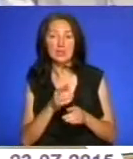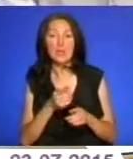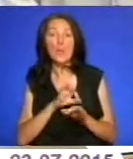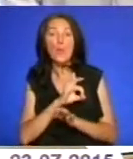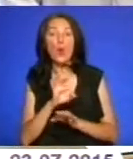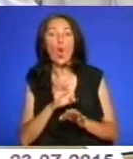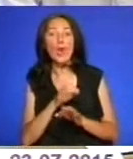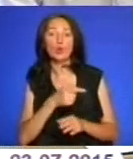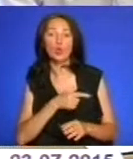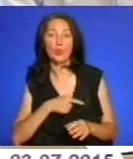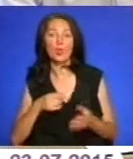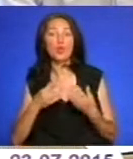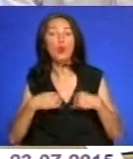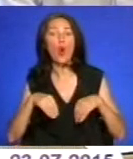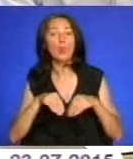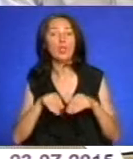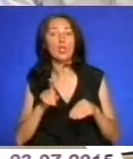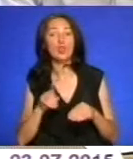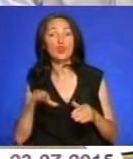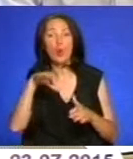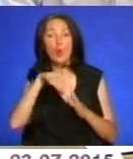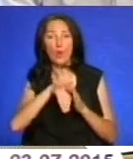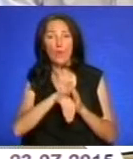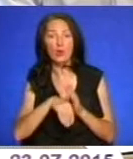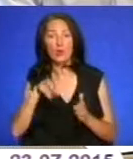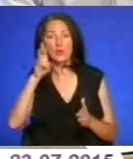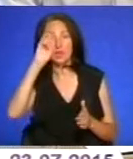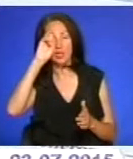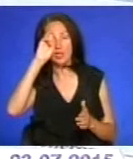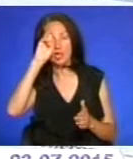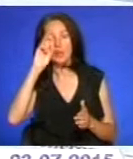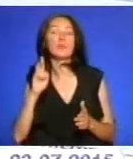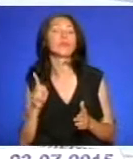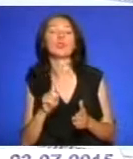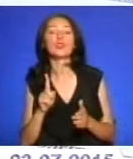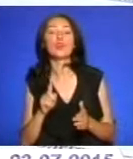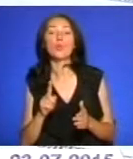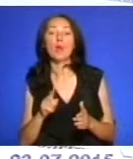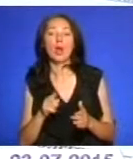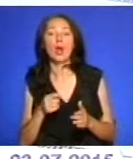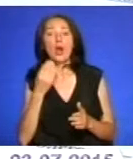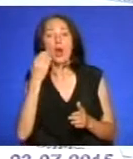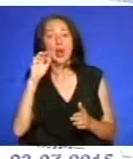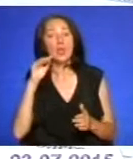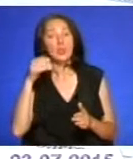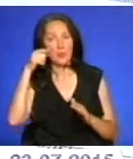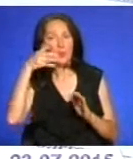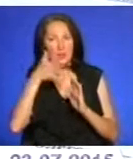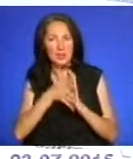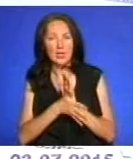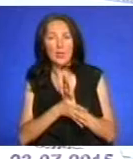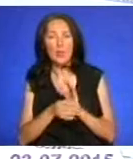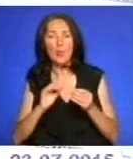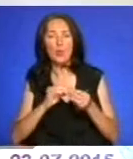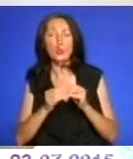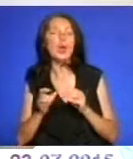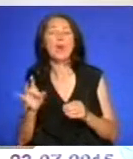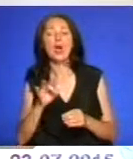проекту депутатського об'єднання, що впроваджують в державі, аби глибше пізнати проблеми регіонів і сприяти у